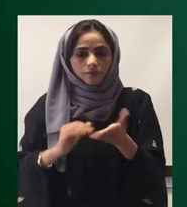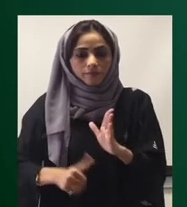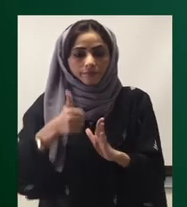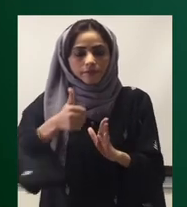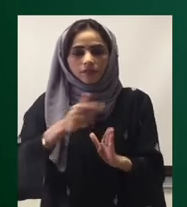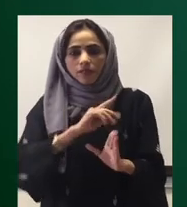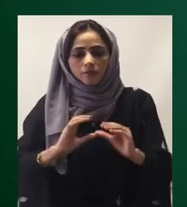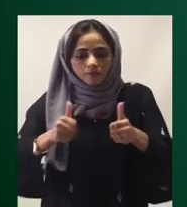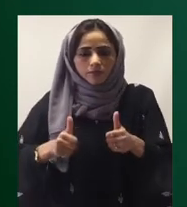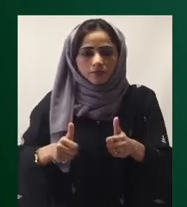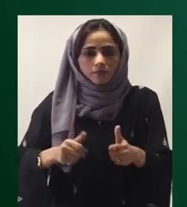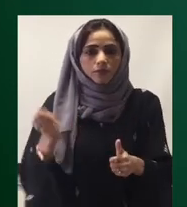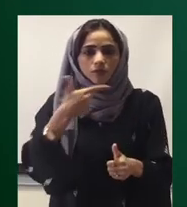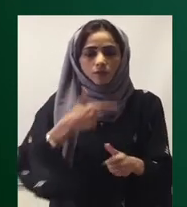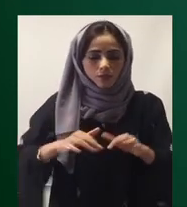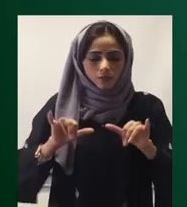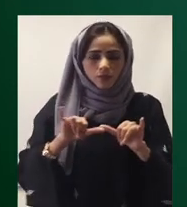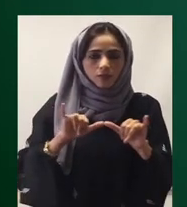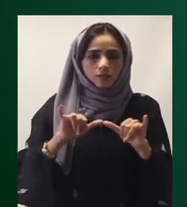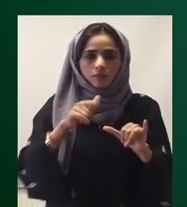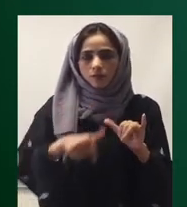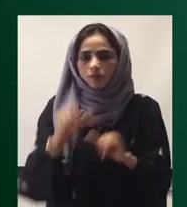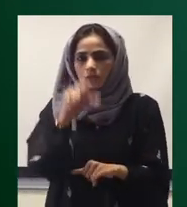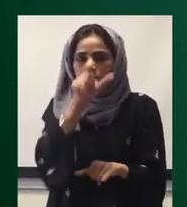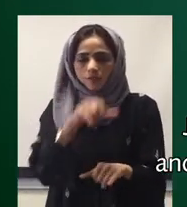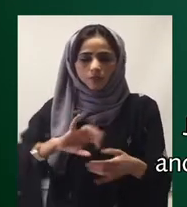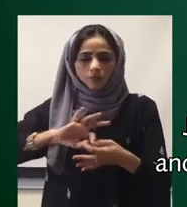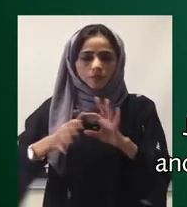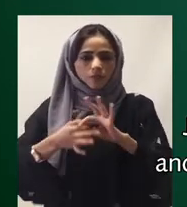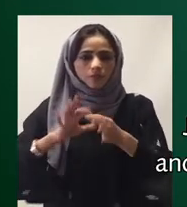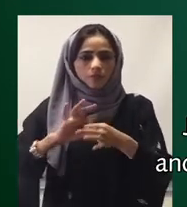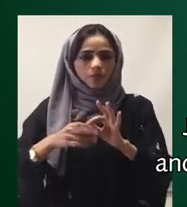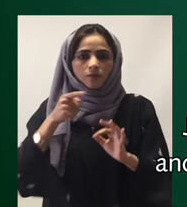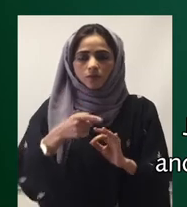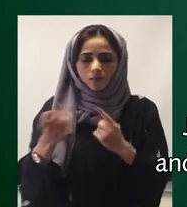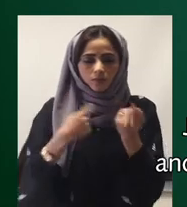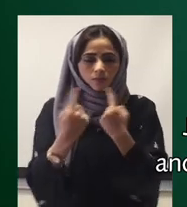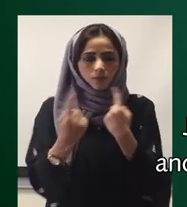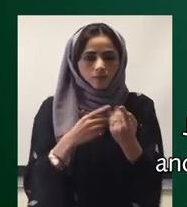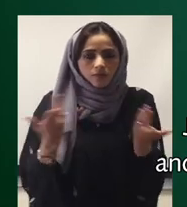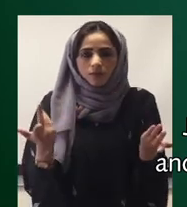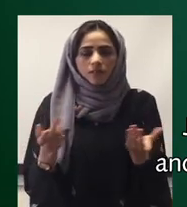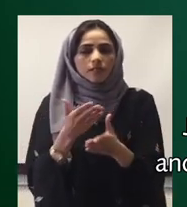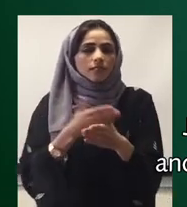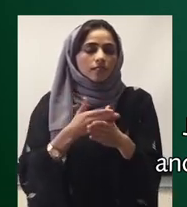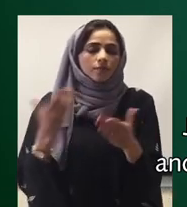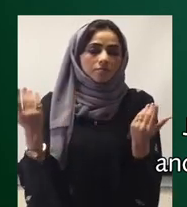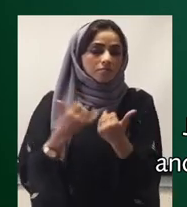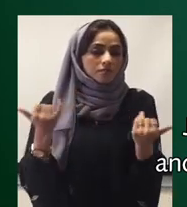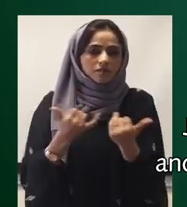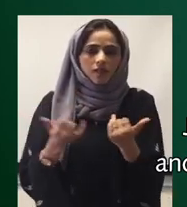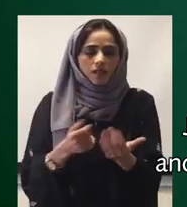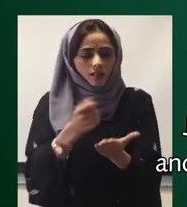خدمة إنجاز المعاملات إلكترونياً للعاملين بالمؤسسة والمتعاملين معها توفيراً للاستخدامات